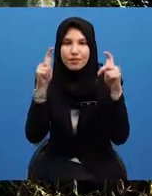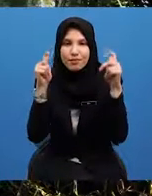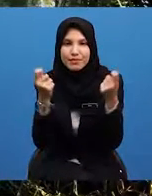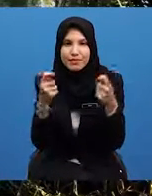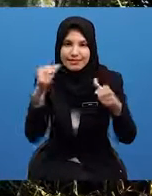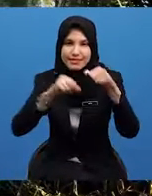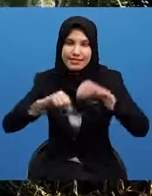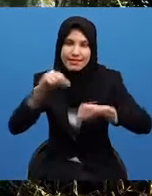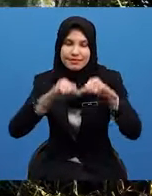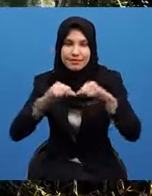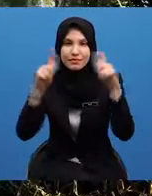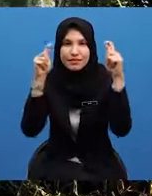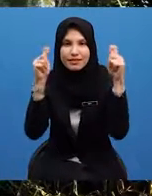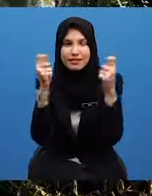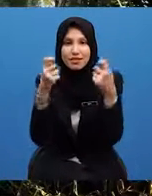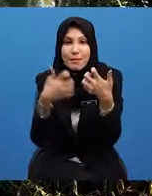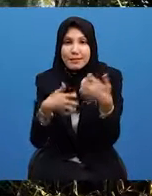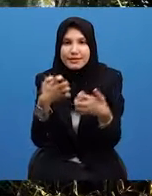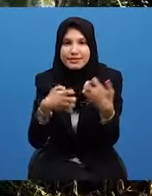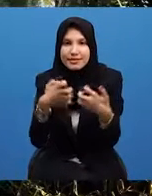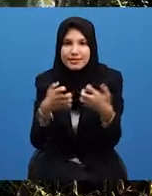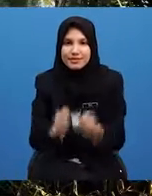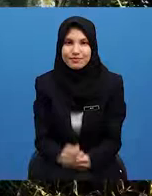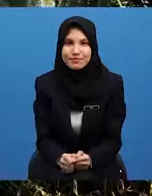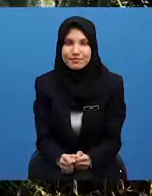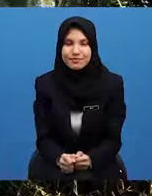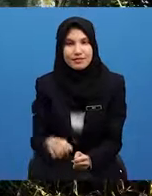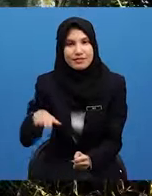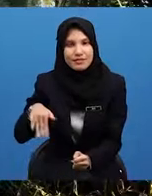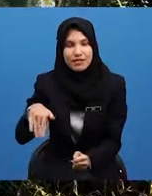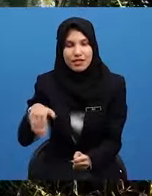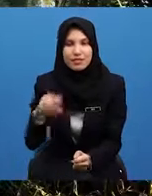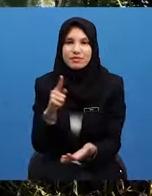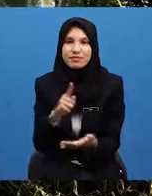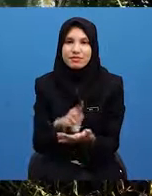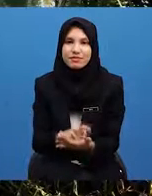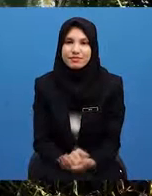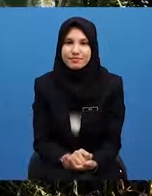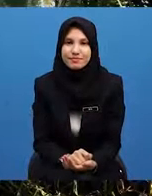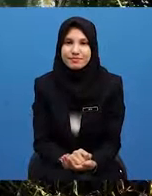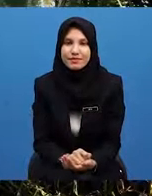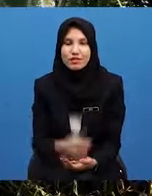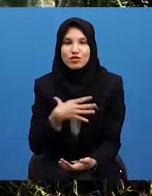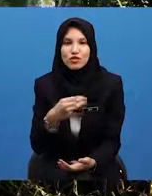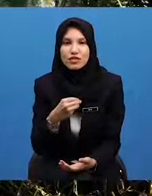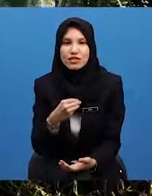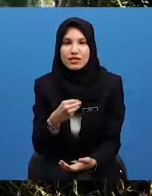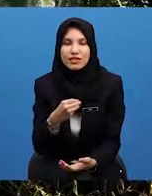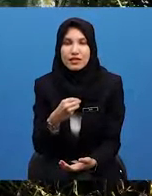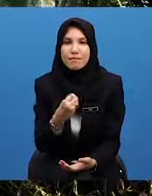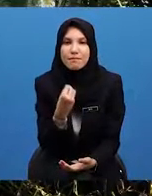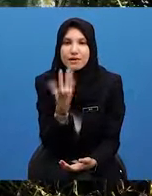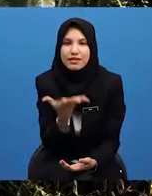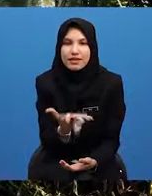yang bertajuk mesin. Sebelum itu, cikgu suka nak pesan